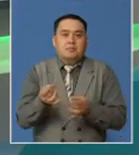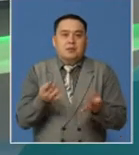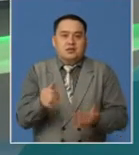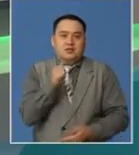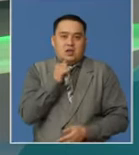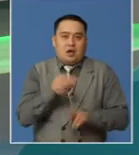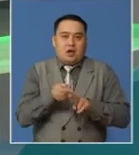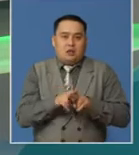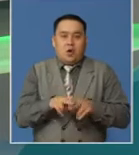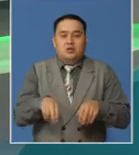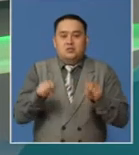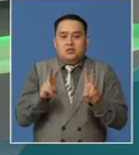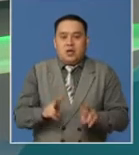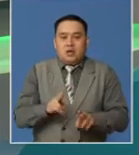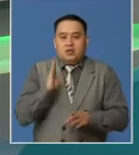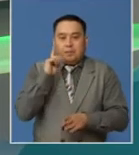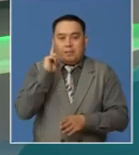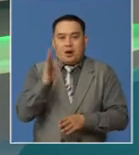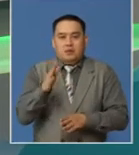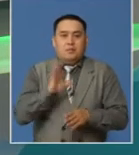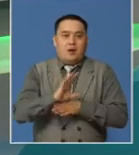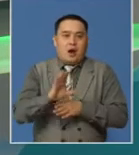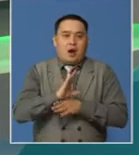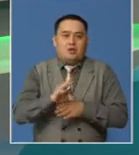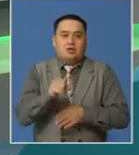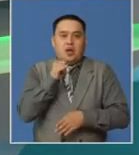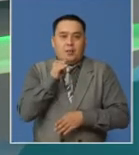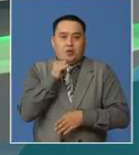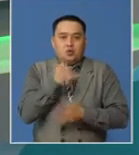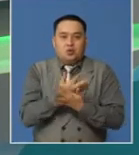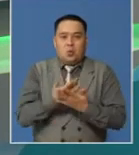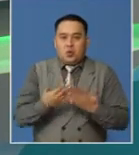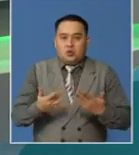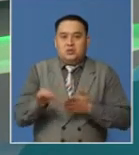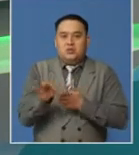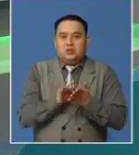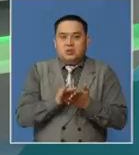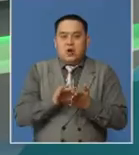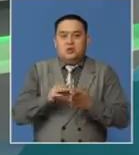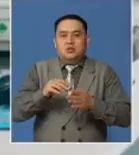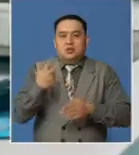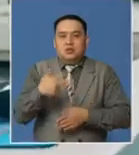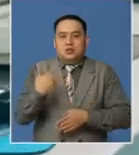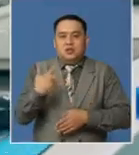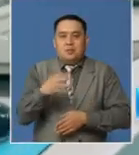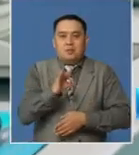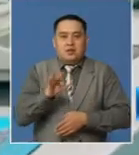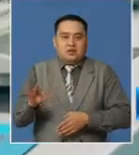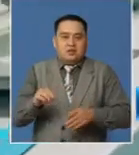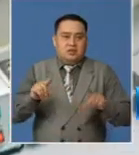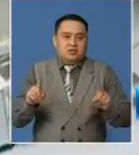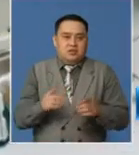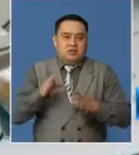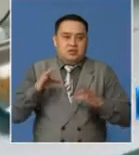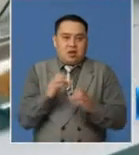По данным аналитиков, в январе этого года производство сигарет и прочей табачной продукции сократилось сразу на 33,5%